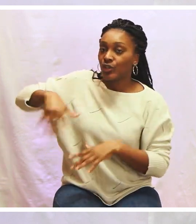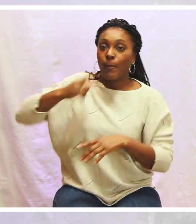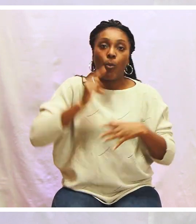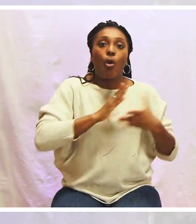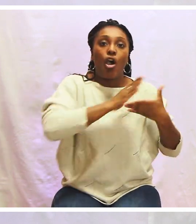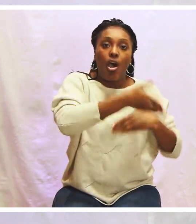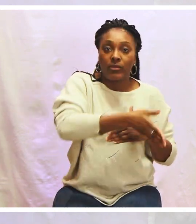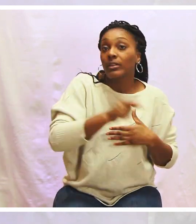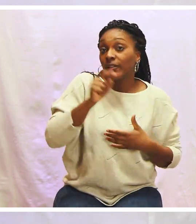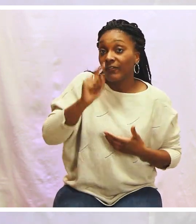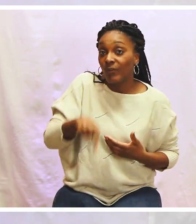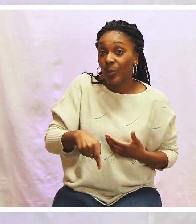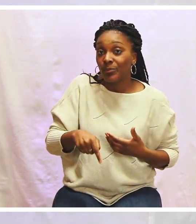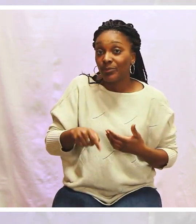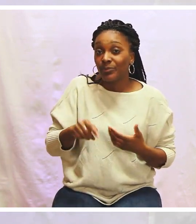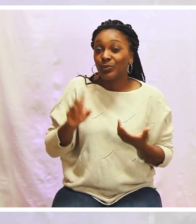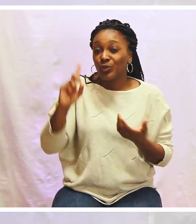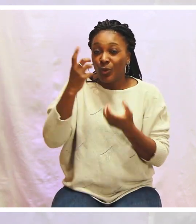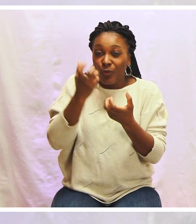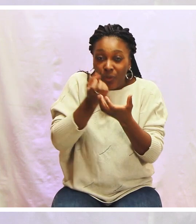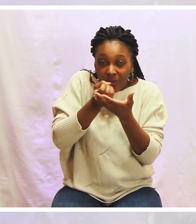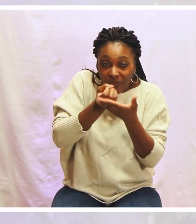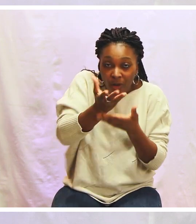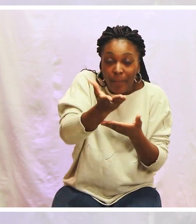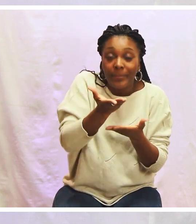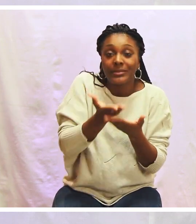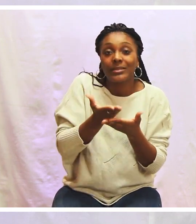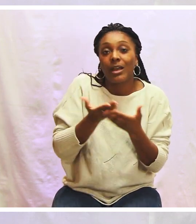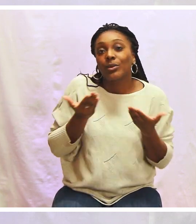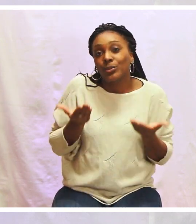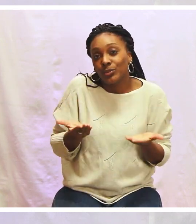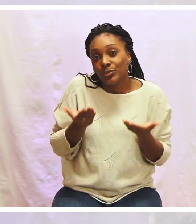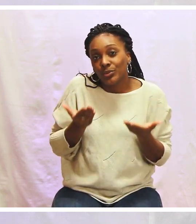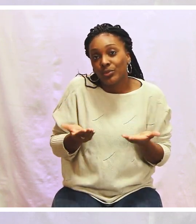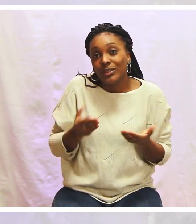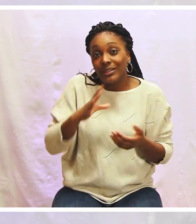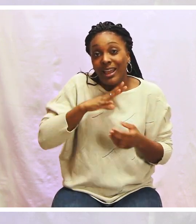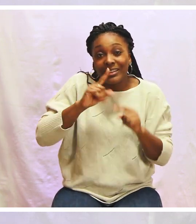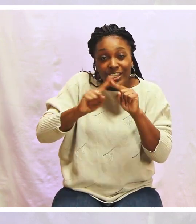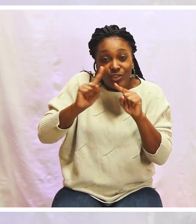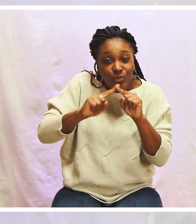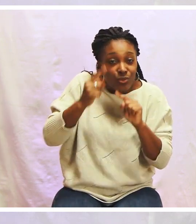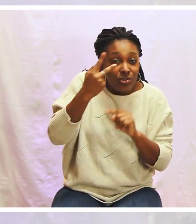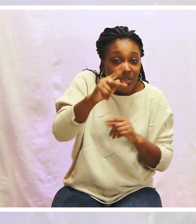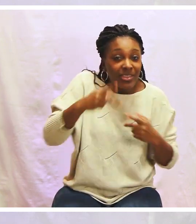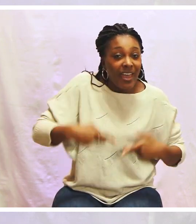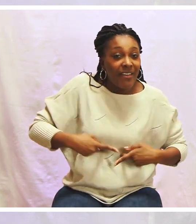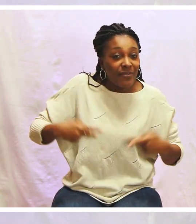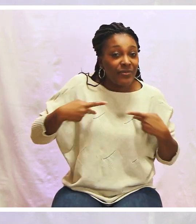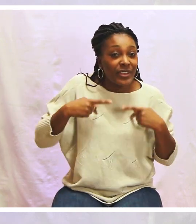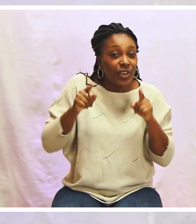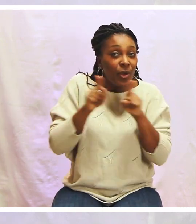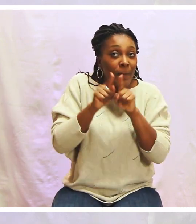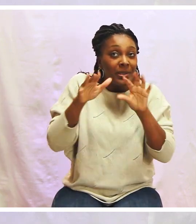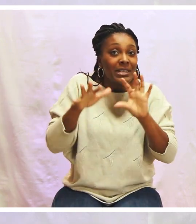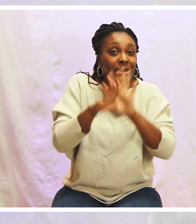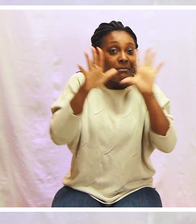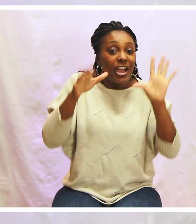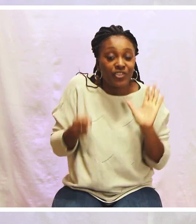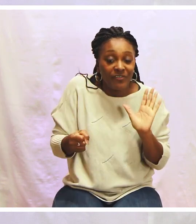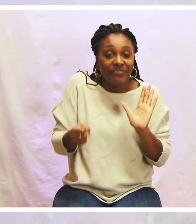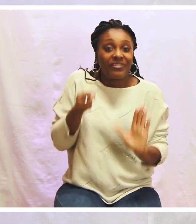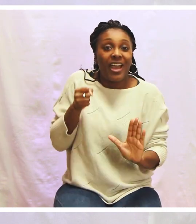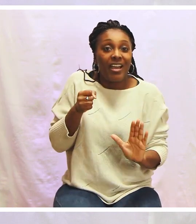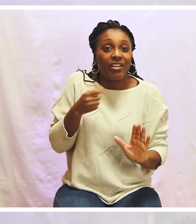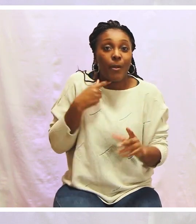train de souligner ça dans ton cœur à travers cette parole d'aujourd'hui. Il y a des choses dans ta vie qui sont comme des freins et qui